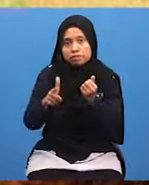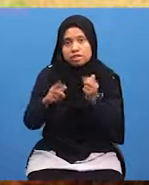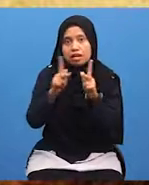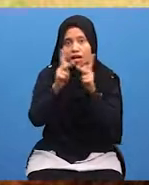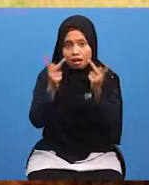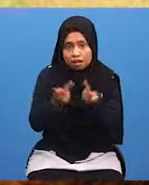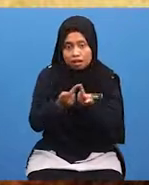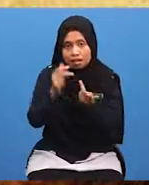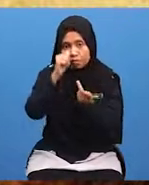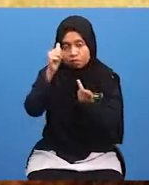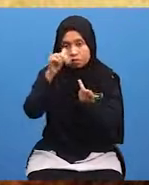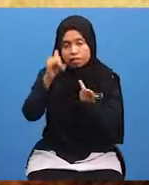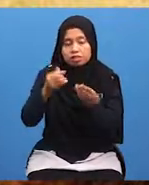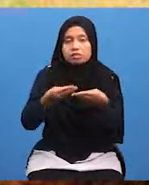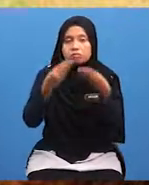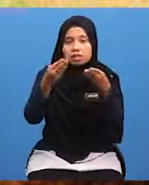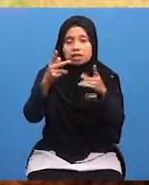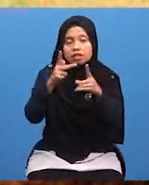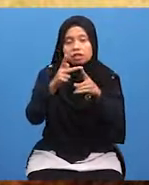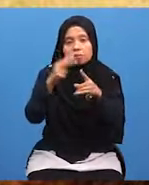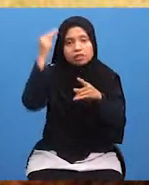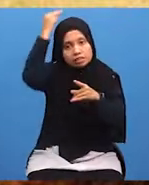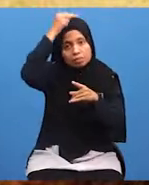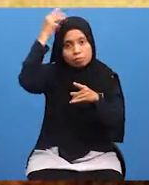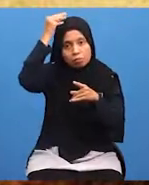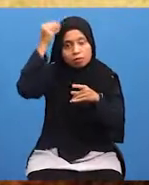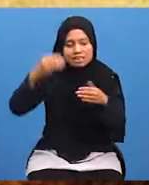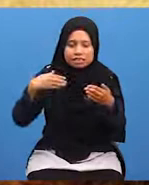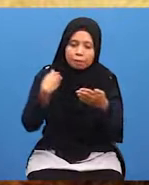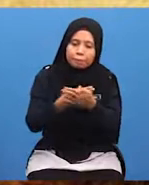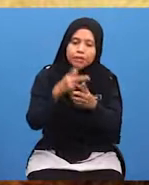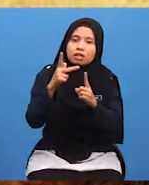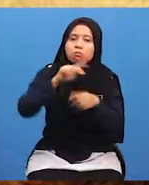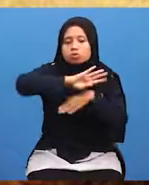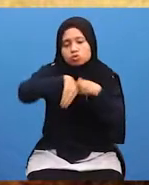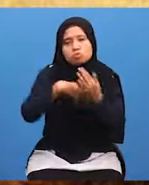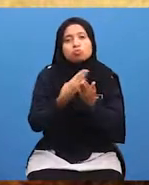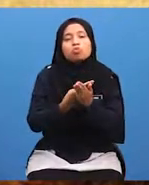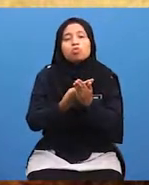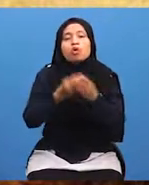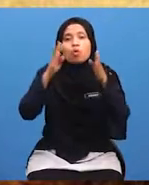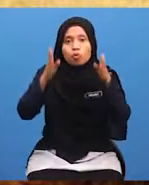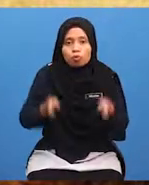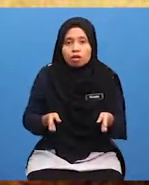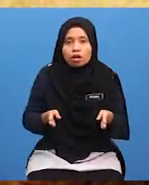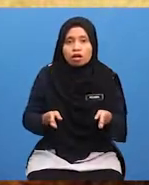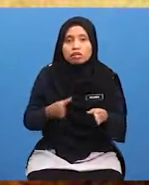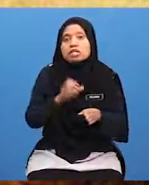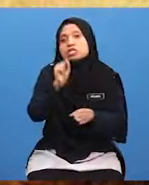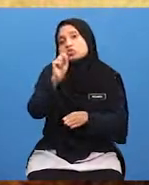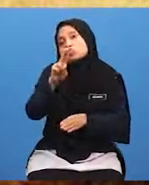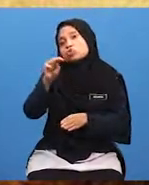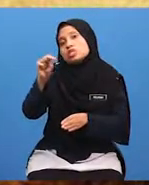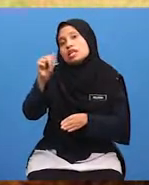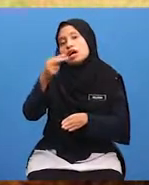Nabi Muhammad SAW, disampaikan kepada seluruh umat manusia. Manakala Sunnah pula ialah cara